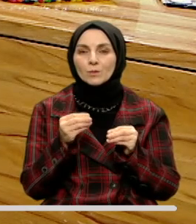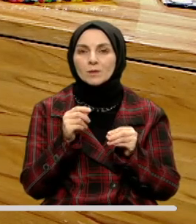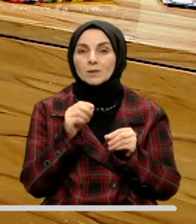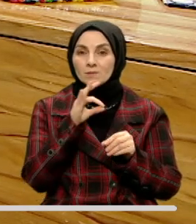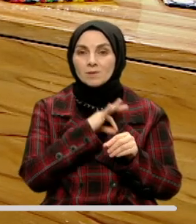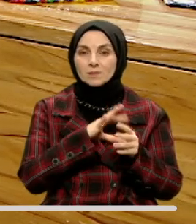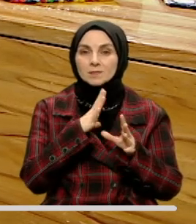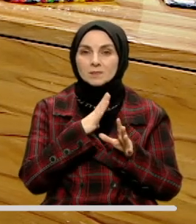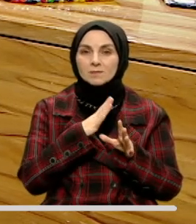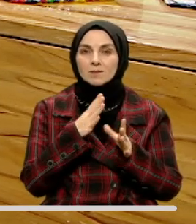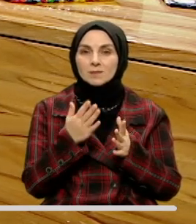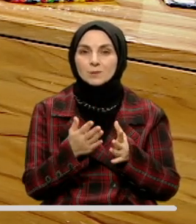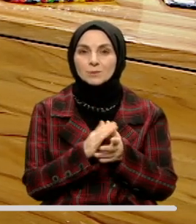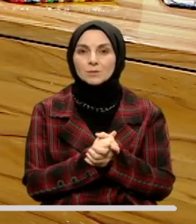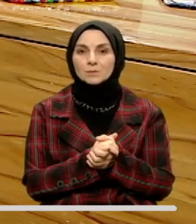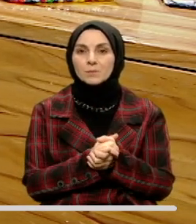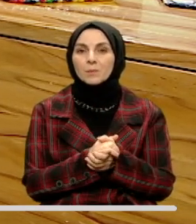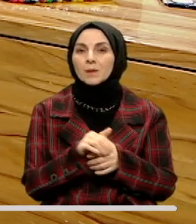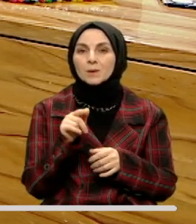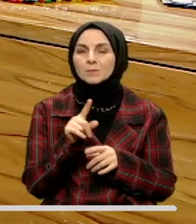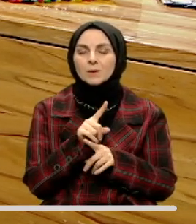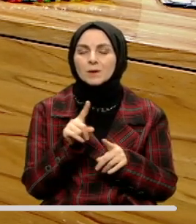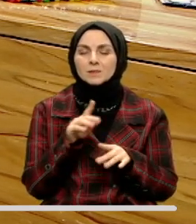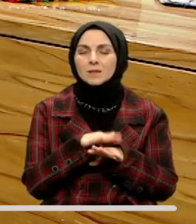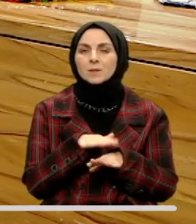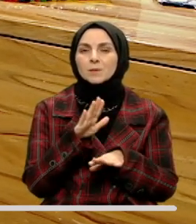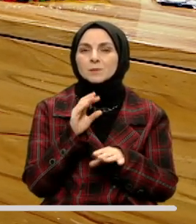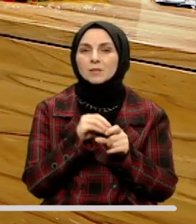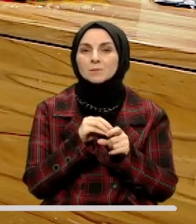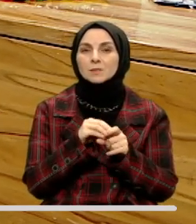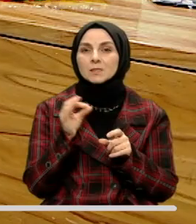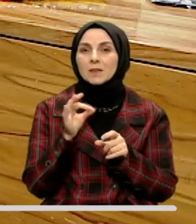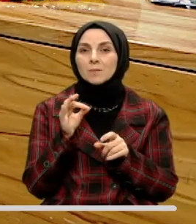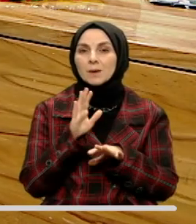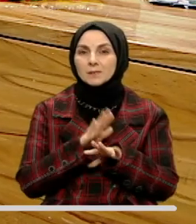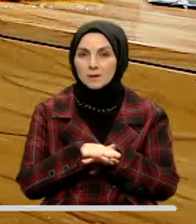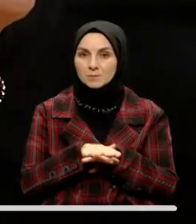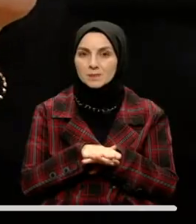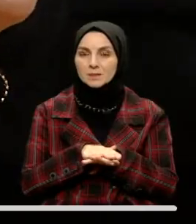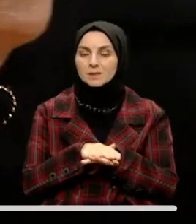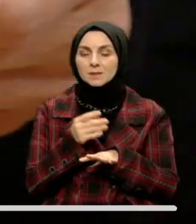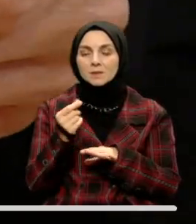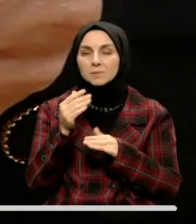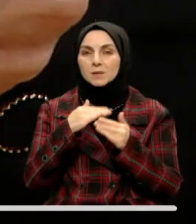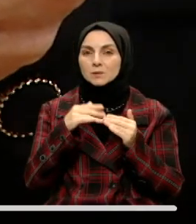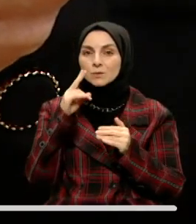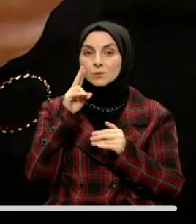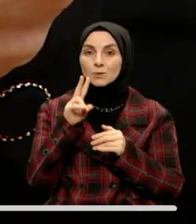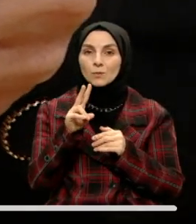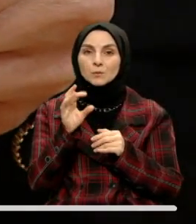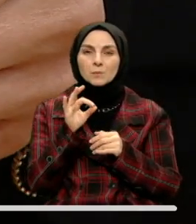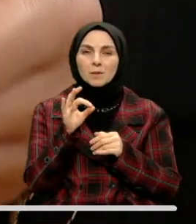ettim. Aa öyle mi soğuk mu? Bununla asla yapamayacağım. Şimdi yok aşağıdan hemen hallettik. He tamam. Biraz önce sizi gördüm ben de hemen böyle